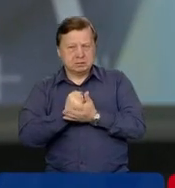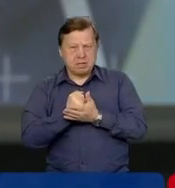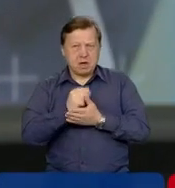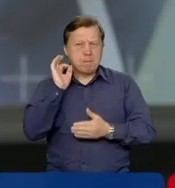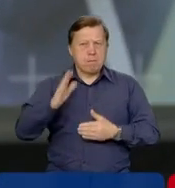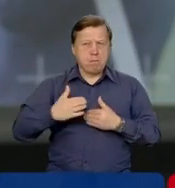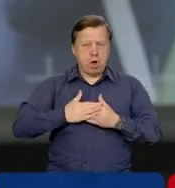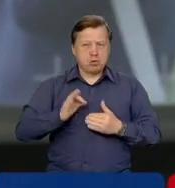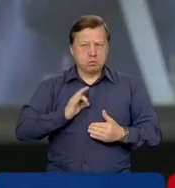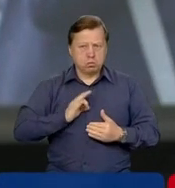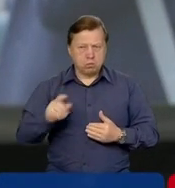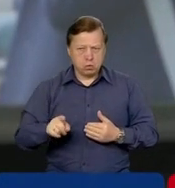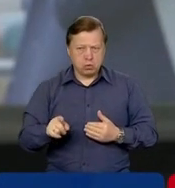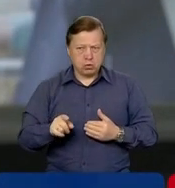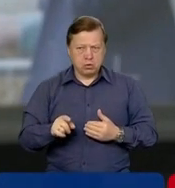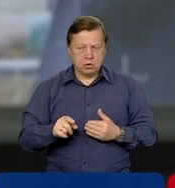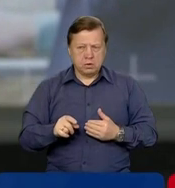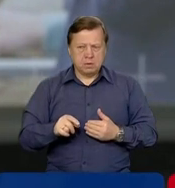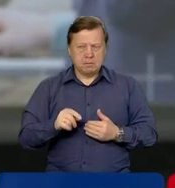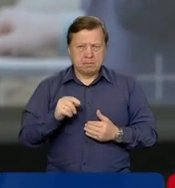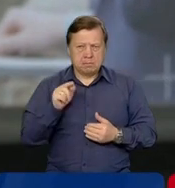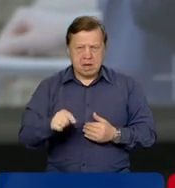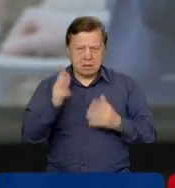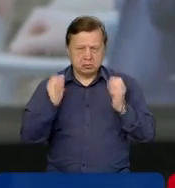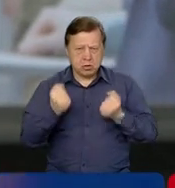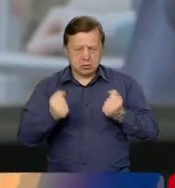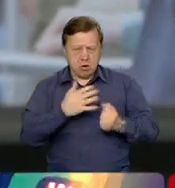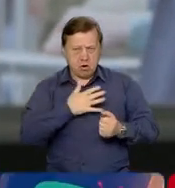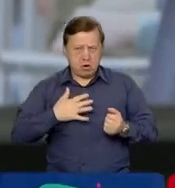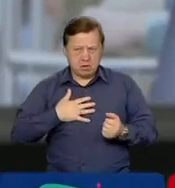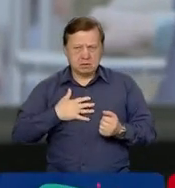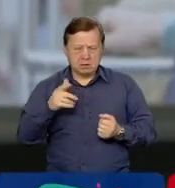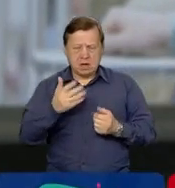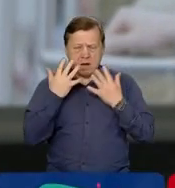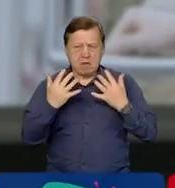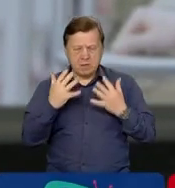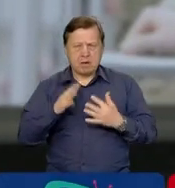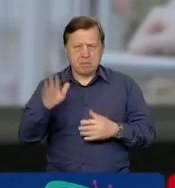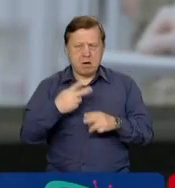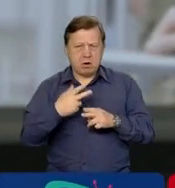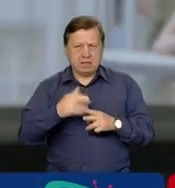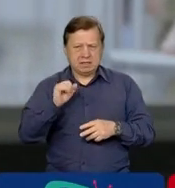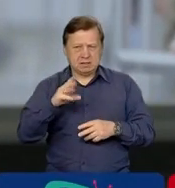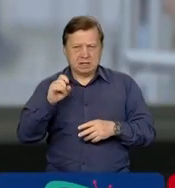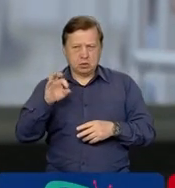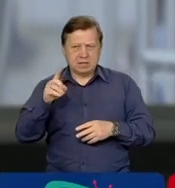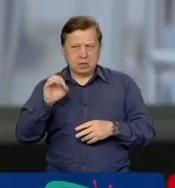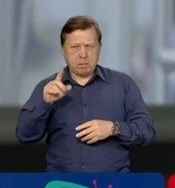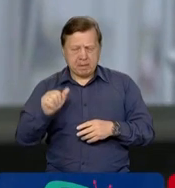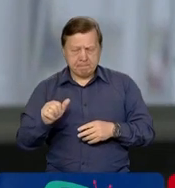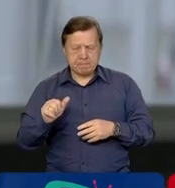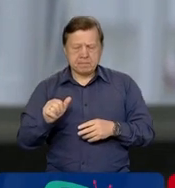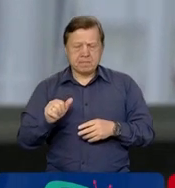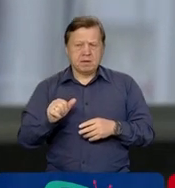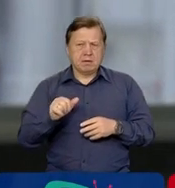ma guzy w płucach i też ma ciężko oddychać, choruje na sarkoidozę i nie może